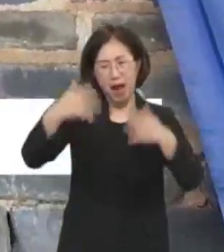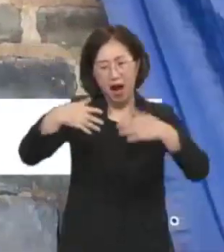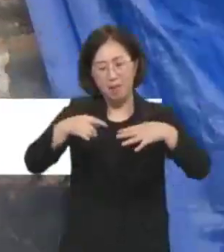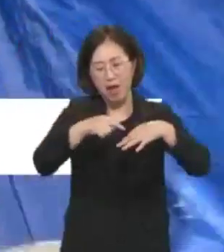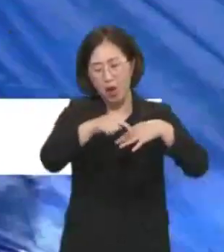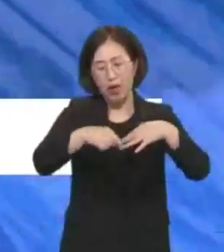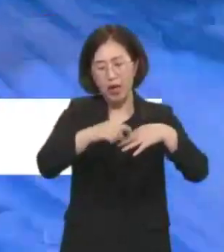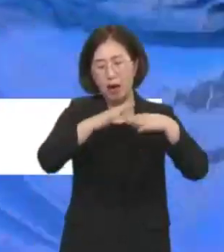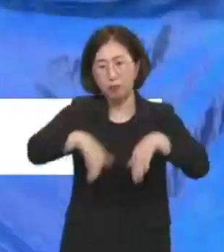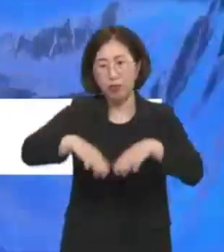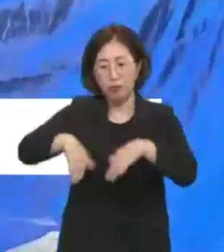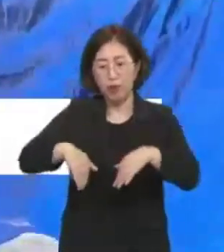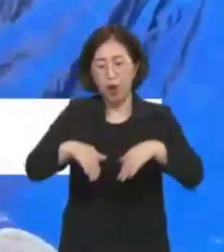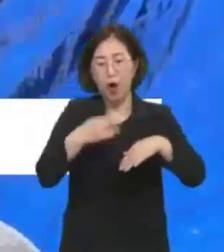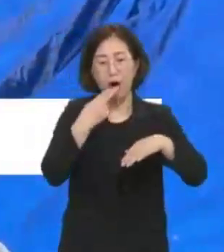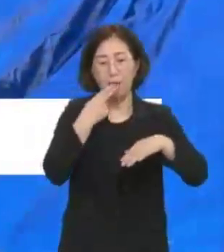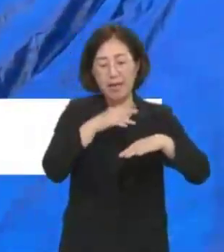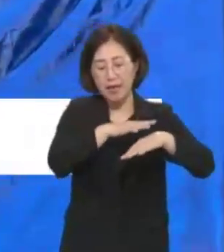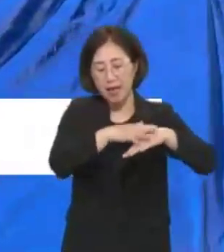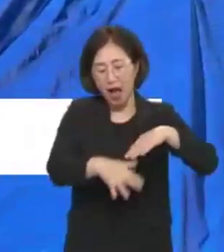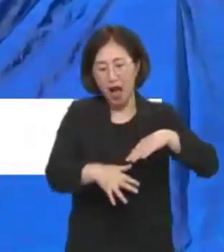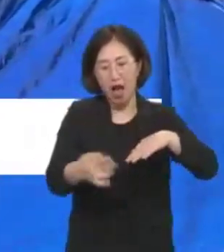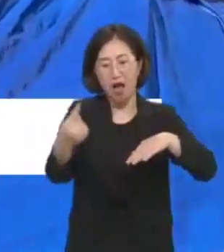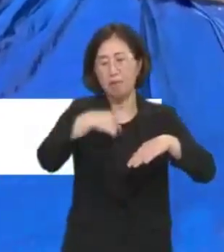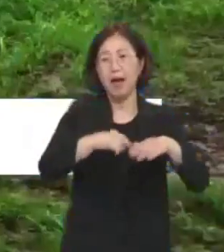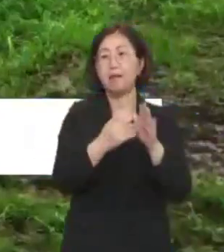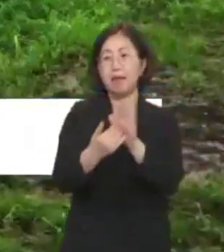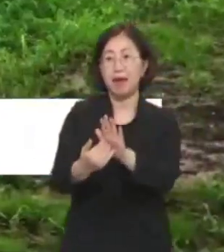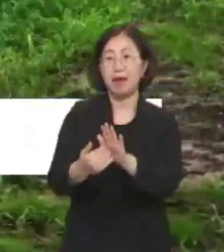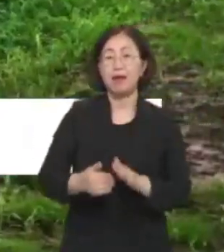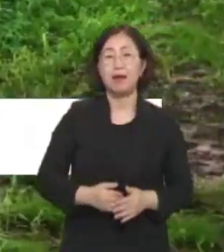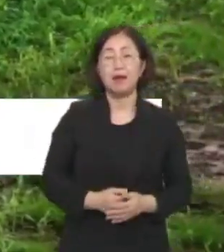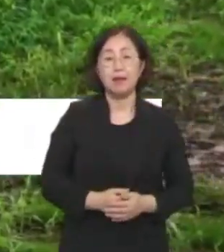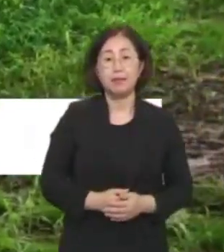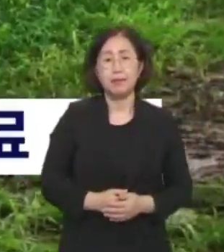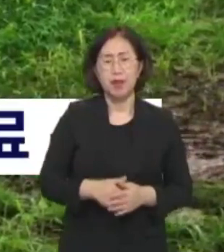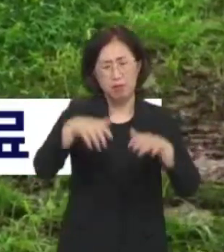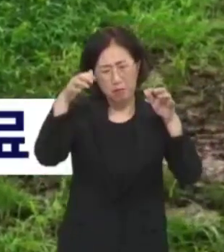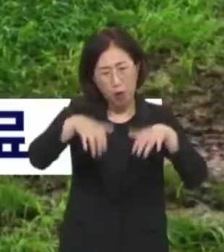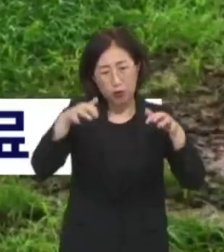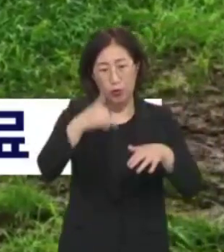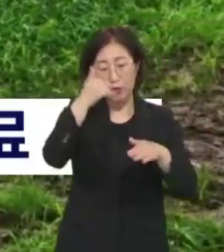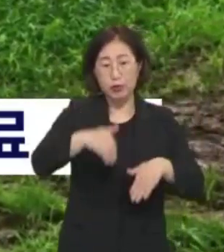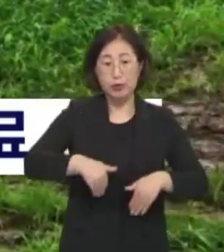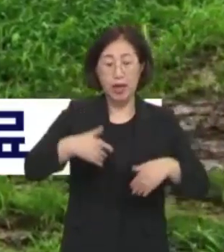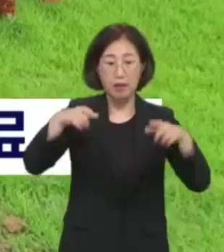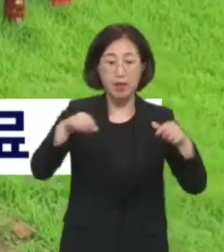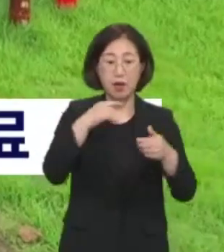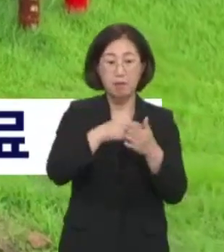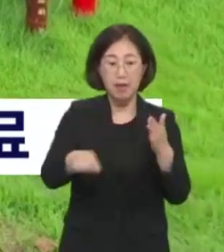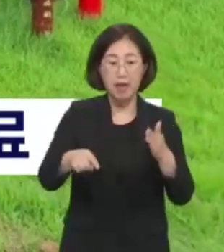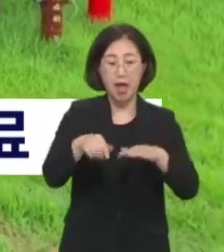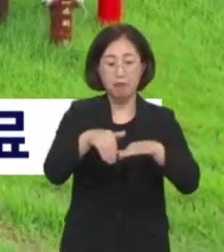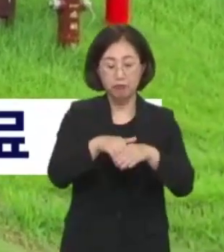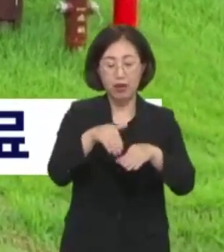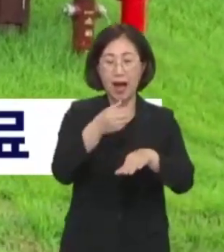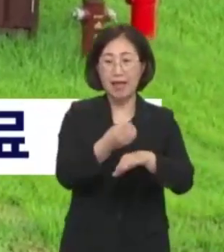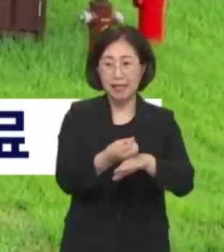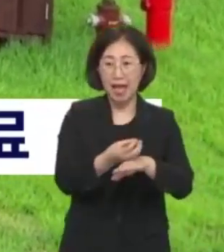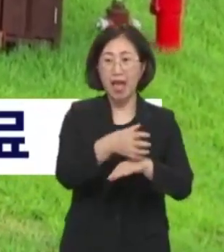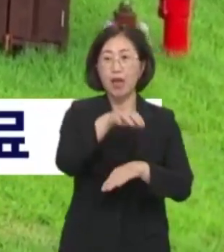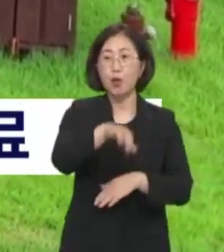무너져 내리자 덮개를 씌우고 출입을 막았습니다. 이번 폭우로 충남 지역에서 피해를 입은 국가지정문화재는